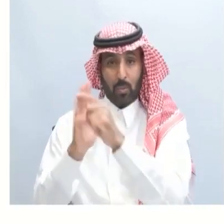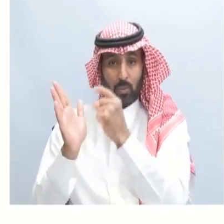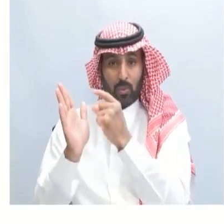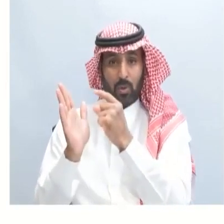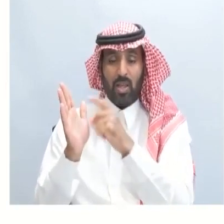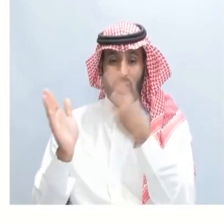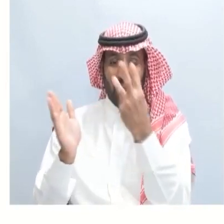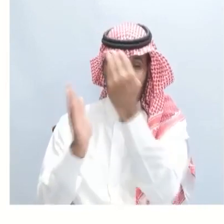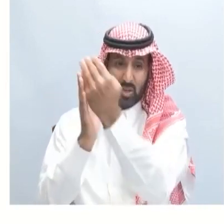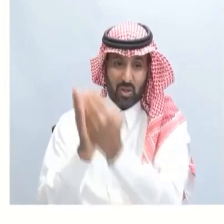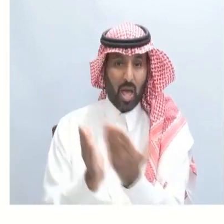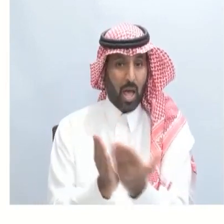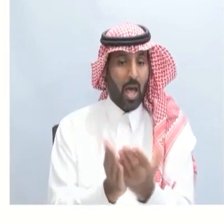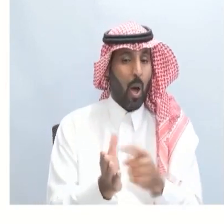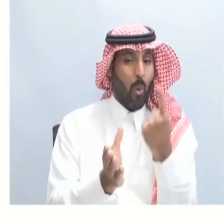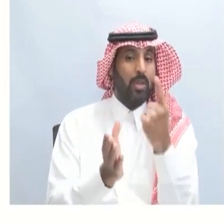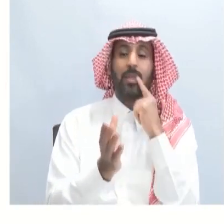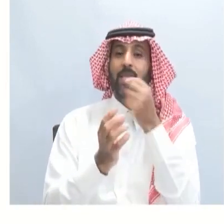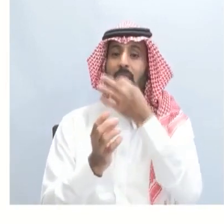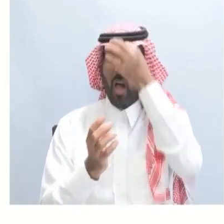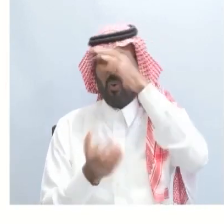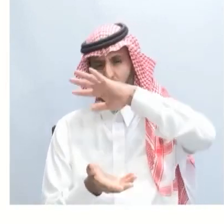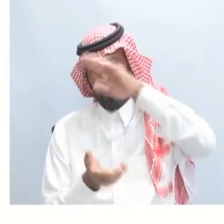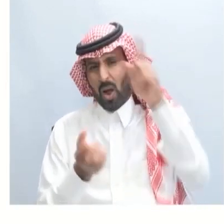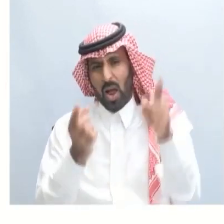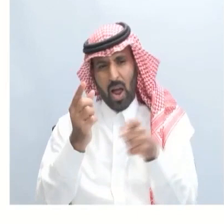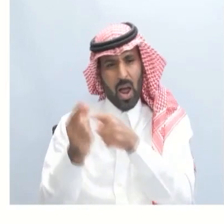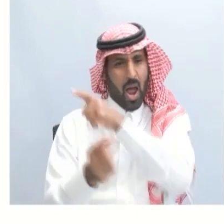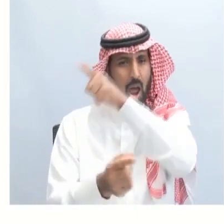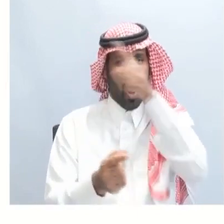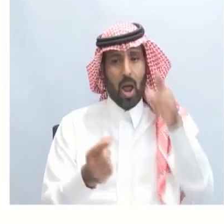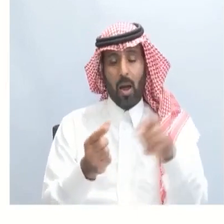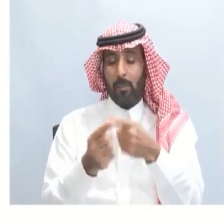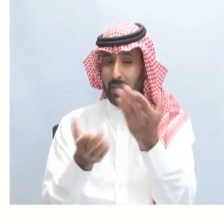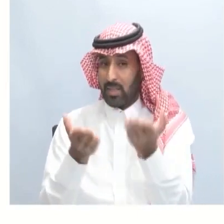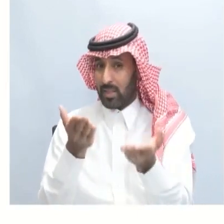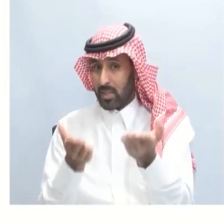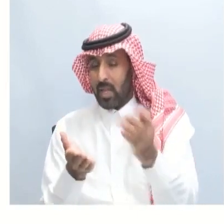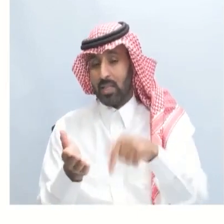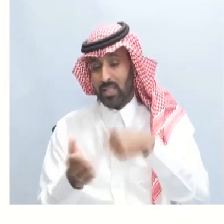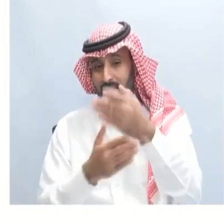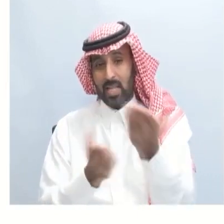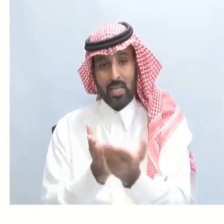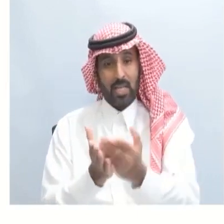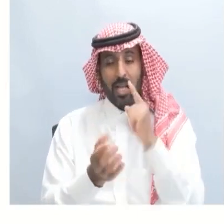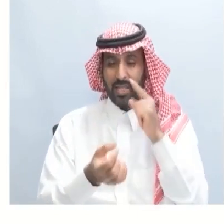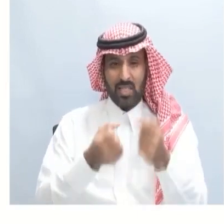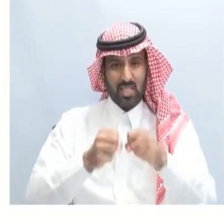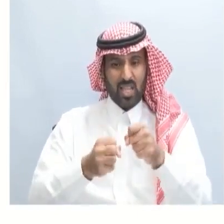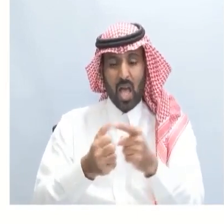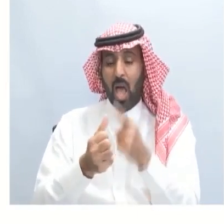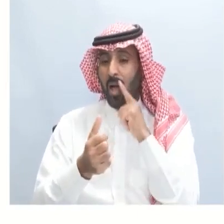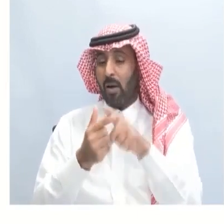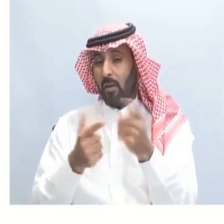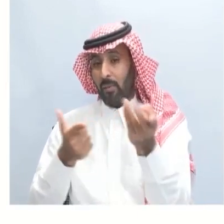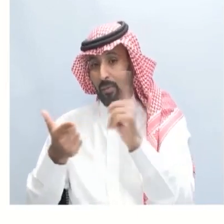تحته ثلاثه دروس اول درس وصف الحركه الدورانيه سنبدا به باذن الله في الحصه القادمه ديناميكا الحركه الدورانيه